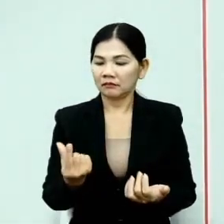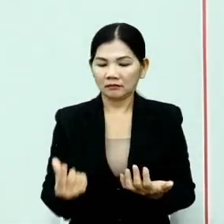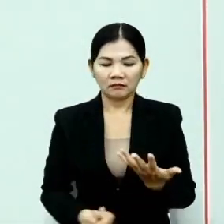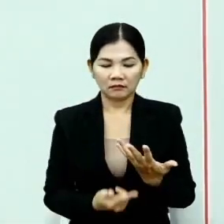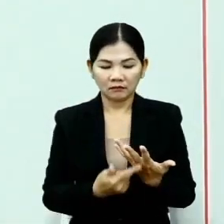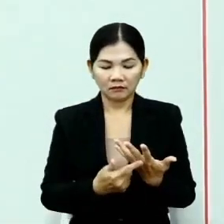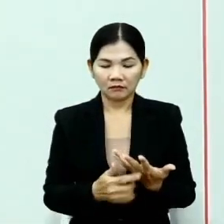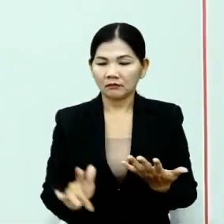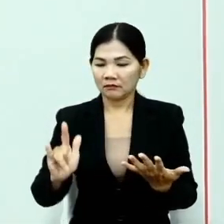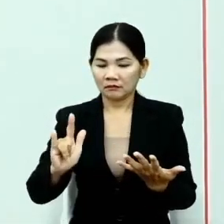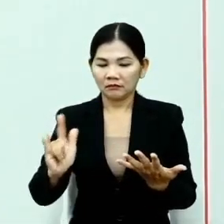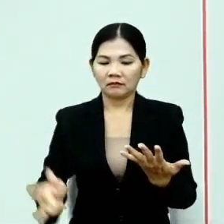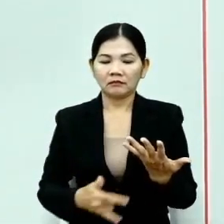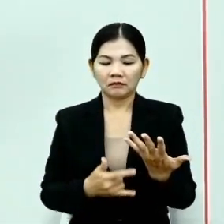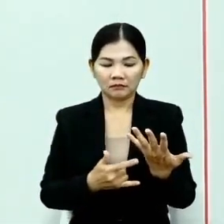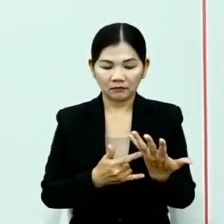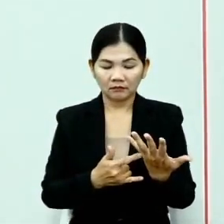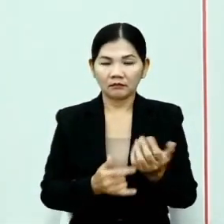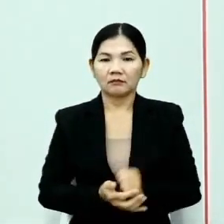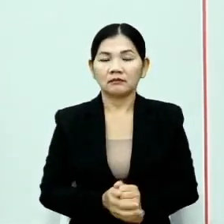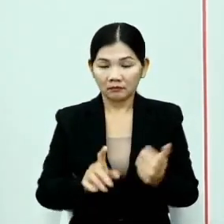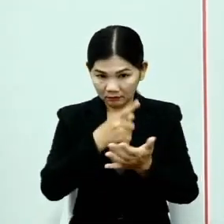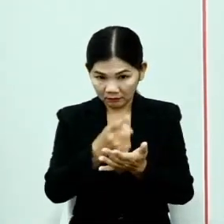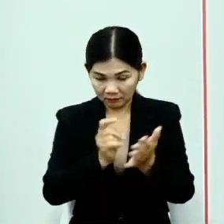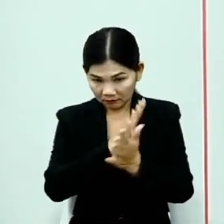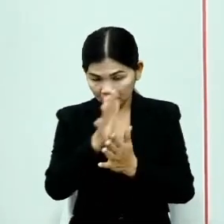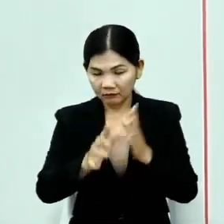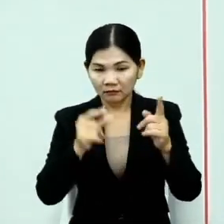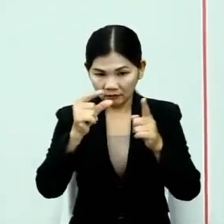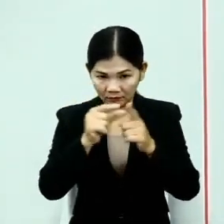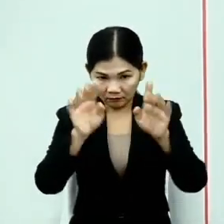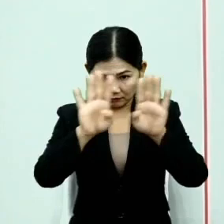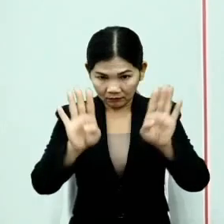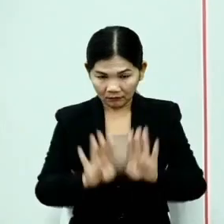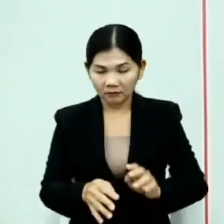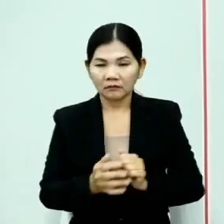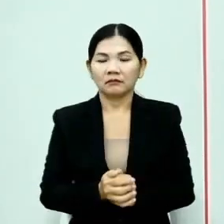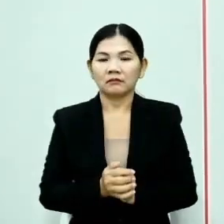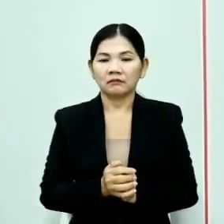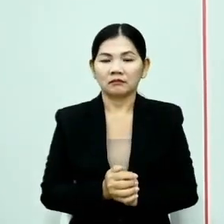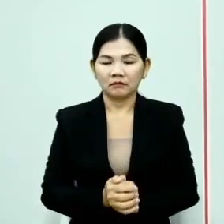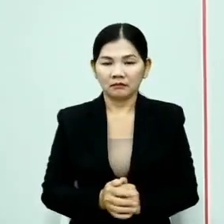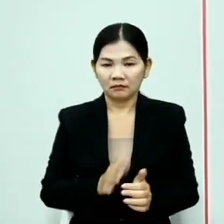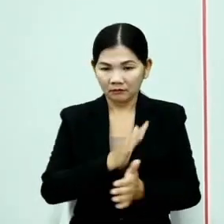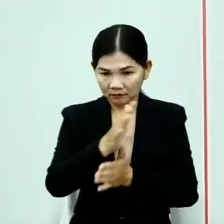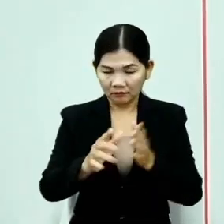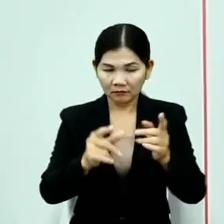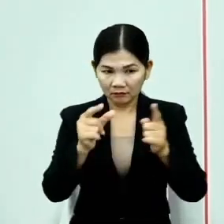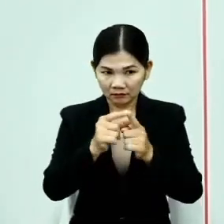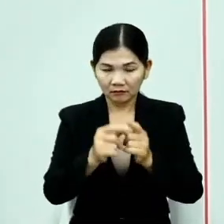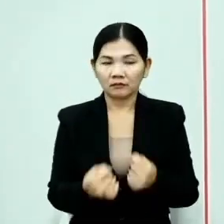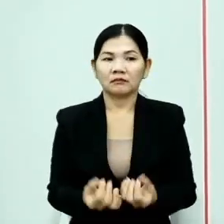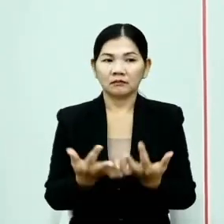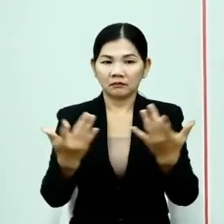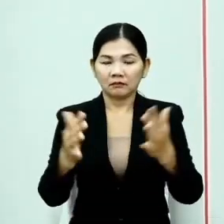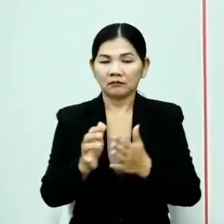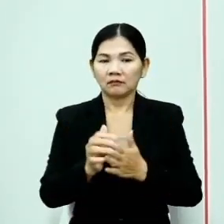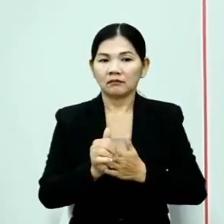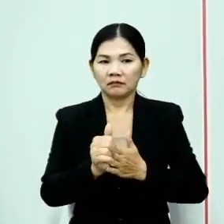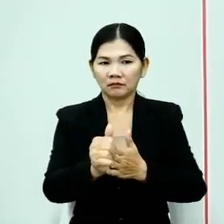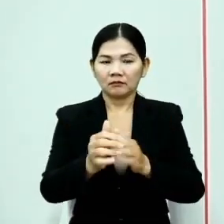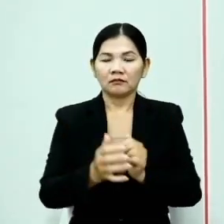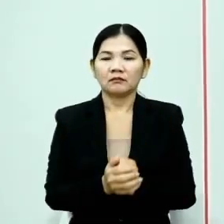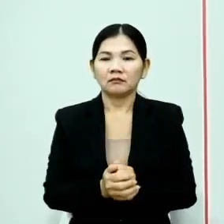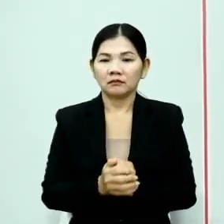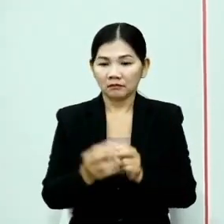ចាអរគុណកូនកូនដែលបានចូលរួមអានពាក្យនៅលើក្តារខៀនដើម្បីឲ្យបានការអានពាក្យកាន់តែច្រើនអ្នកគ្រូនឹងនាំកូនកូនទៅហ្